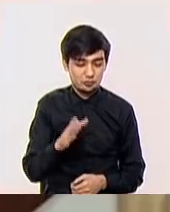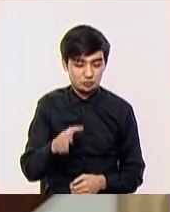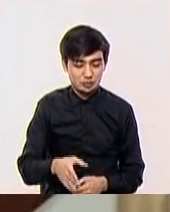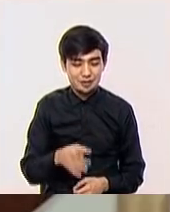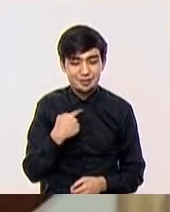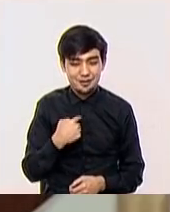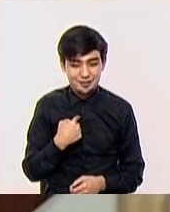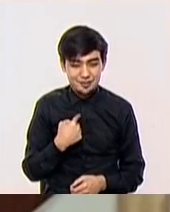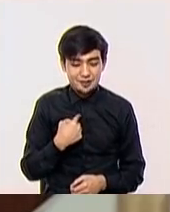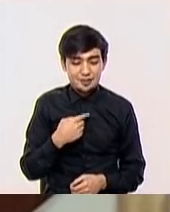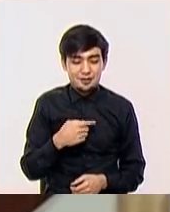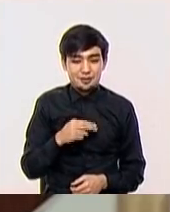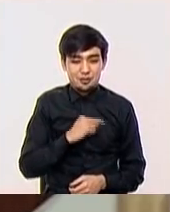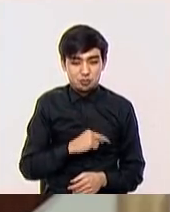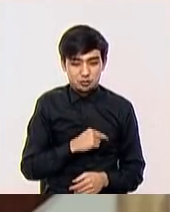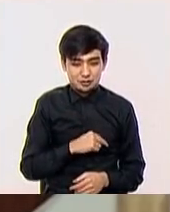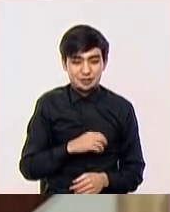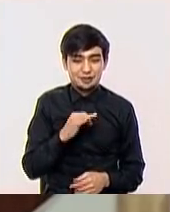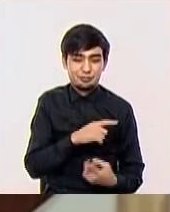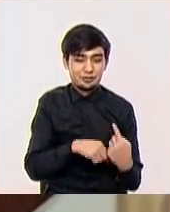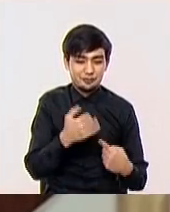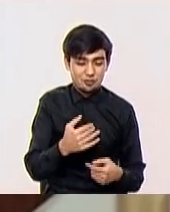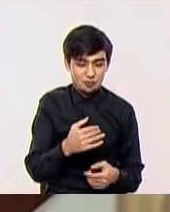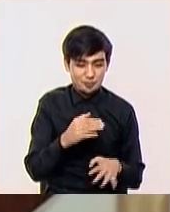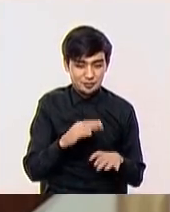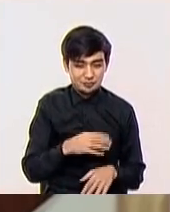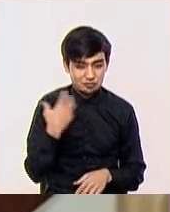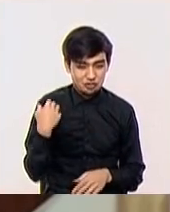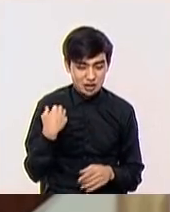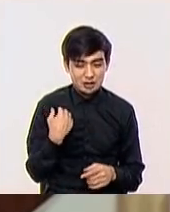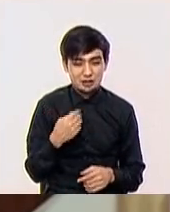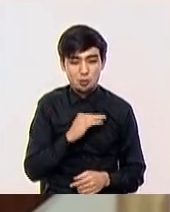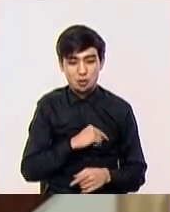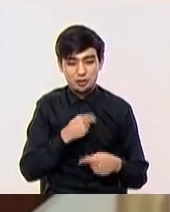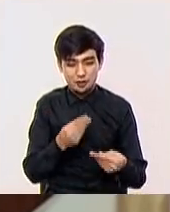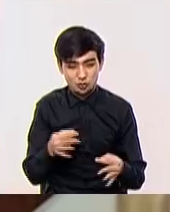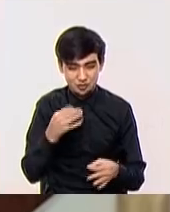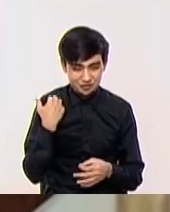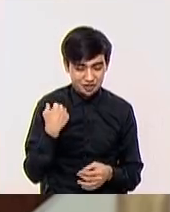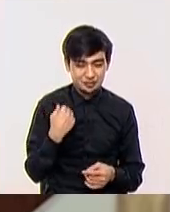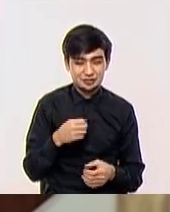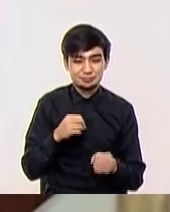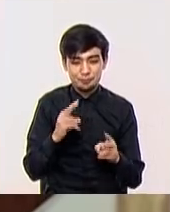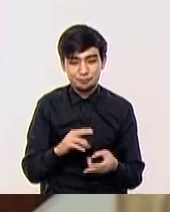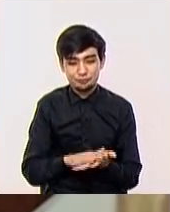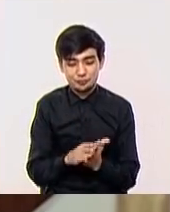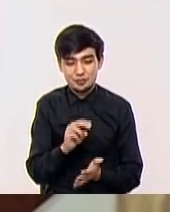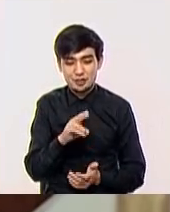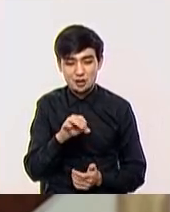Мен мекеме жұмысшыларын және кәсіподақ ұйымдарын жұмыс берушімен конструктивті диалог құруға